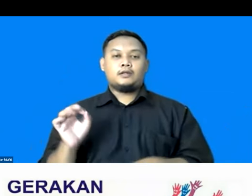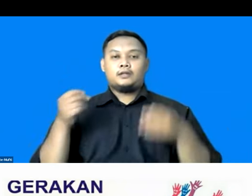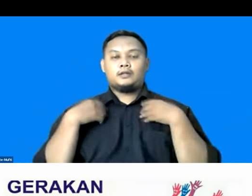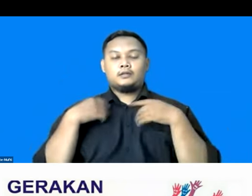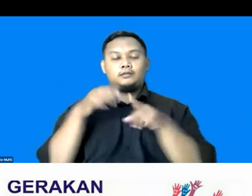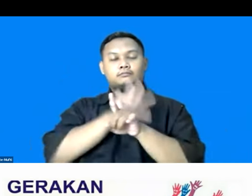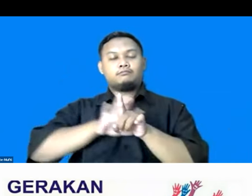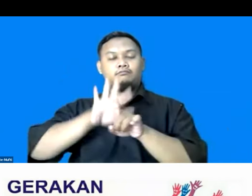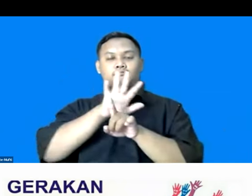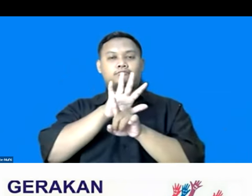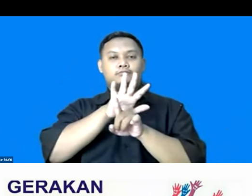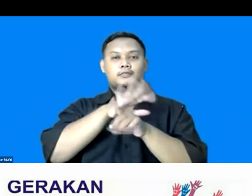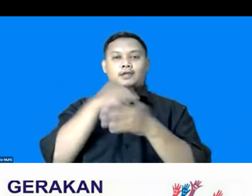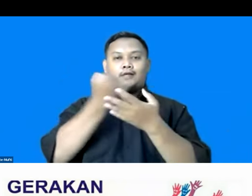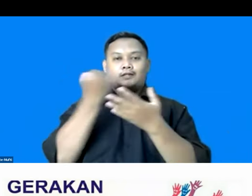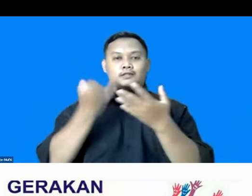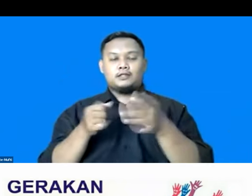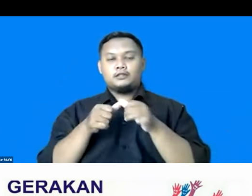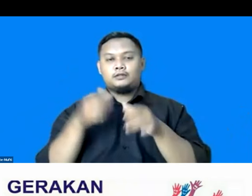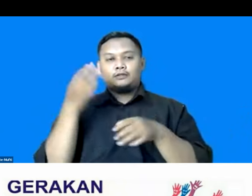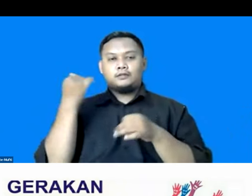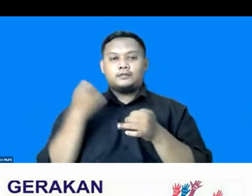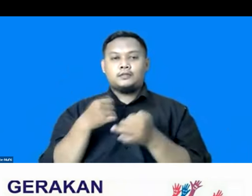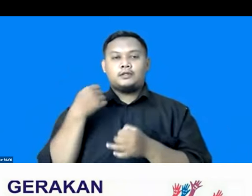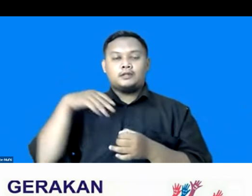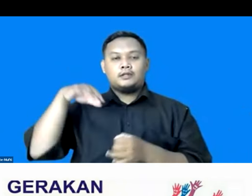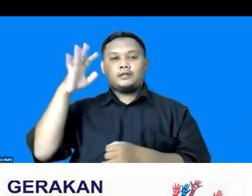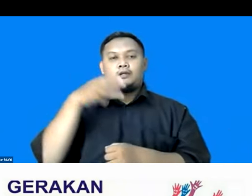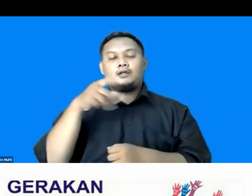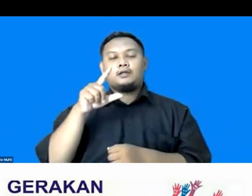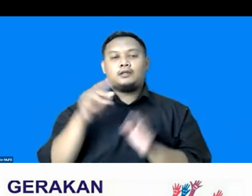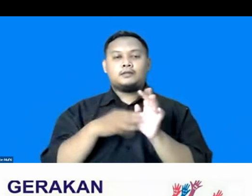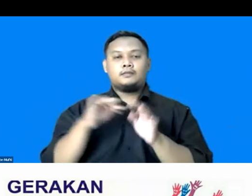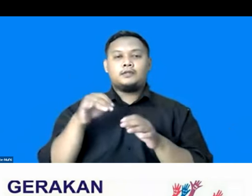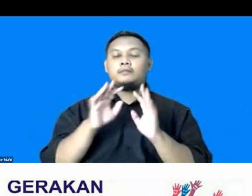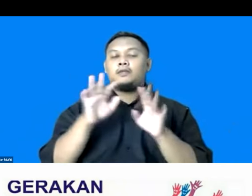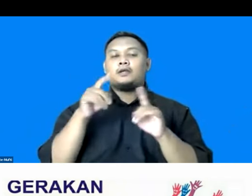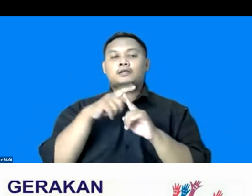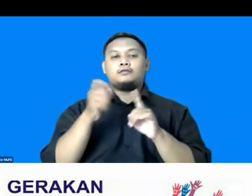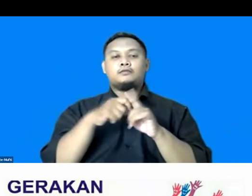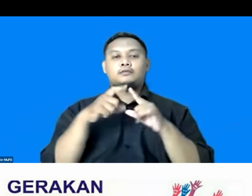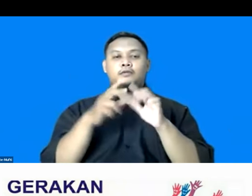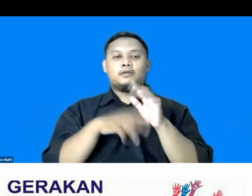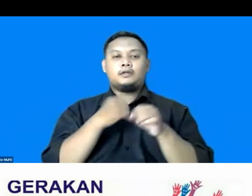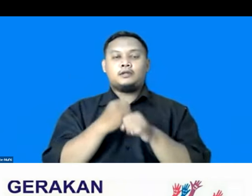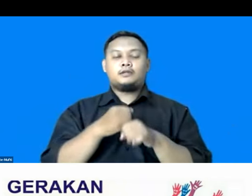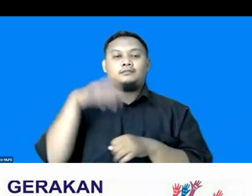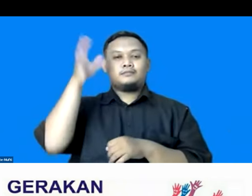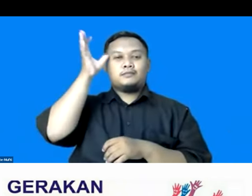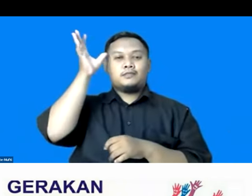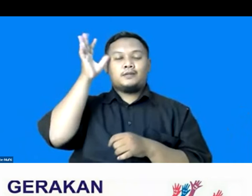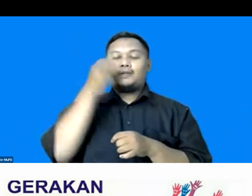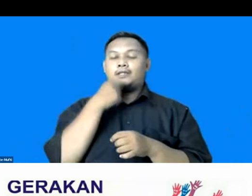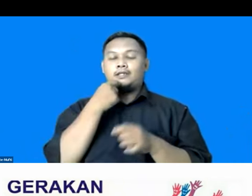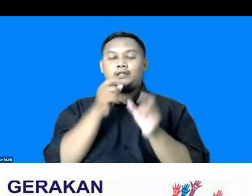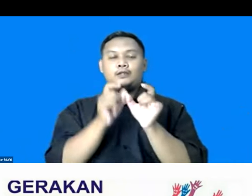background arsitek. Lalu kemarin ini ada Kak Elmi dalam, tukang-tukang yang membuat itu juga tidak paham soal undang-undang.